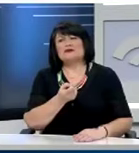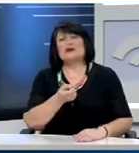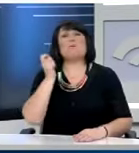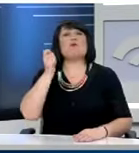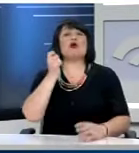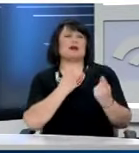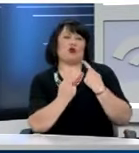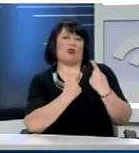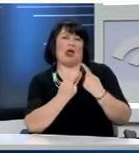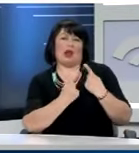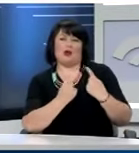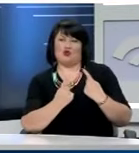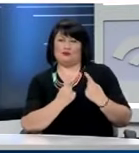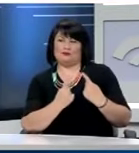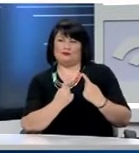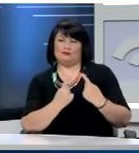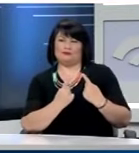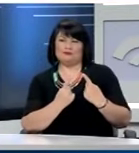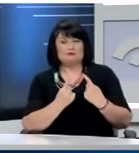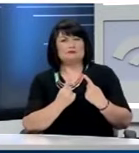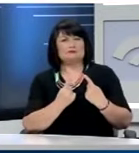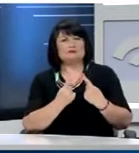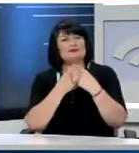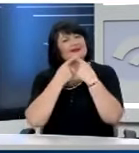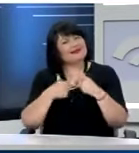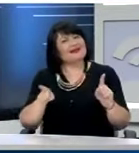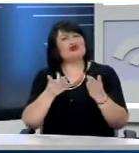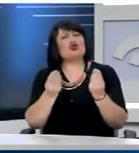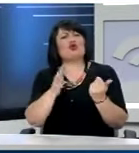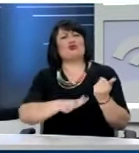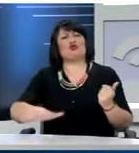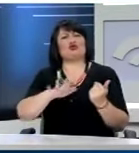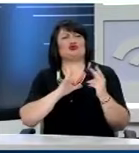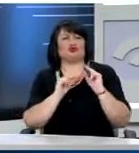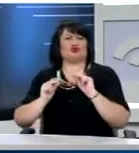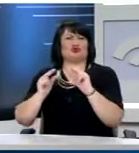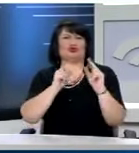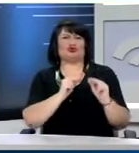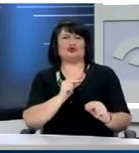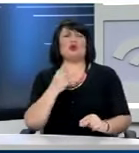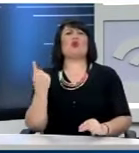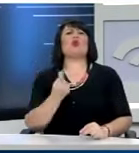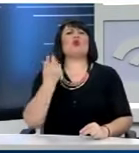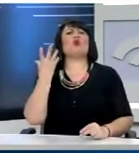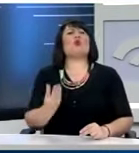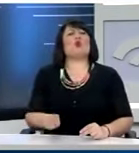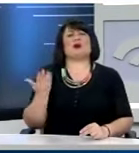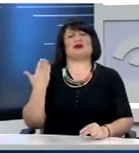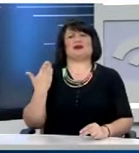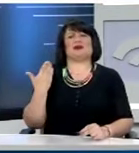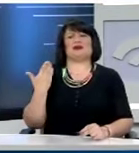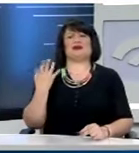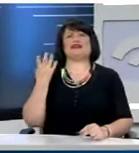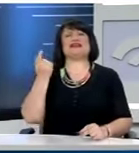πολιτικό διάλογο να διεξάγεται σε ένα τελείως διαφορετικό κλίμα από αυτό που συνηθίσαμε τα